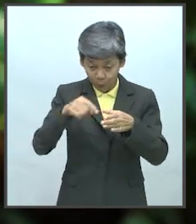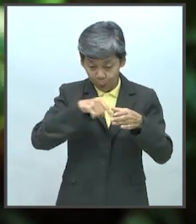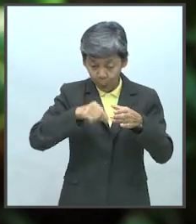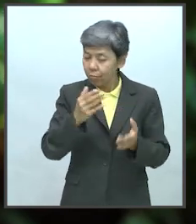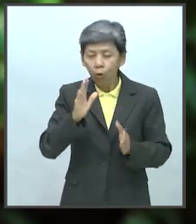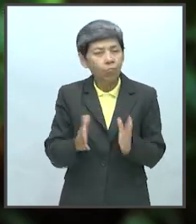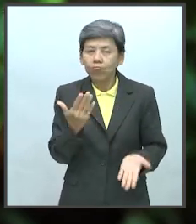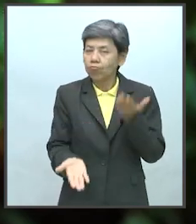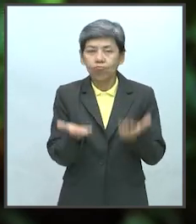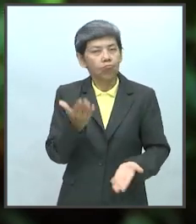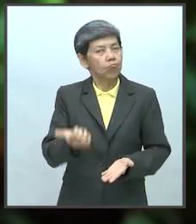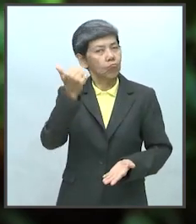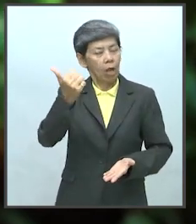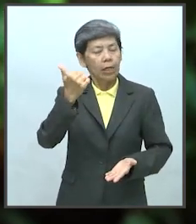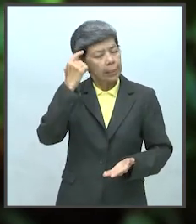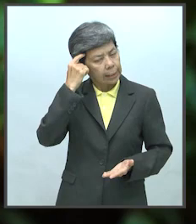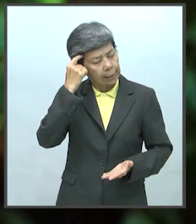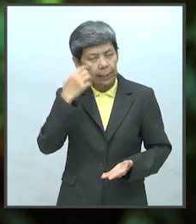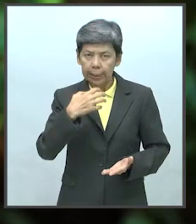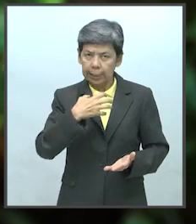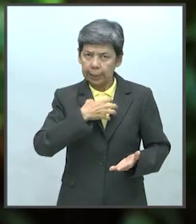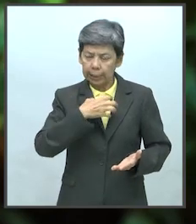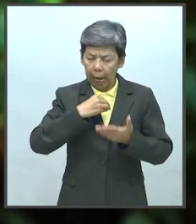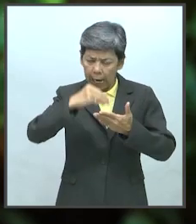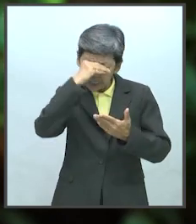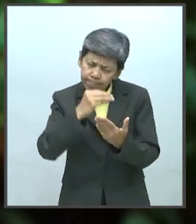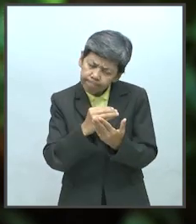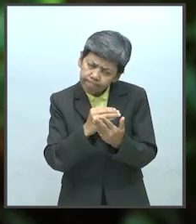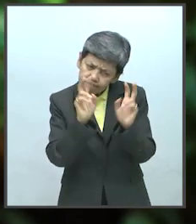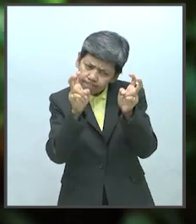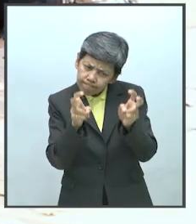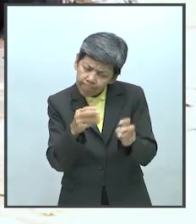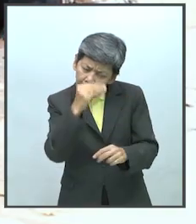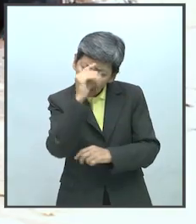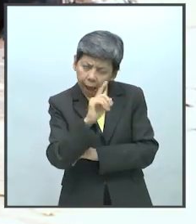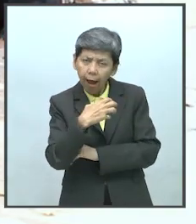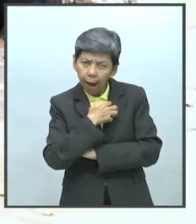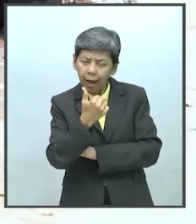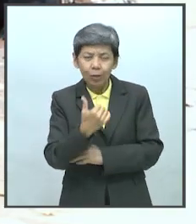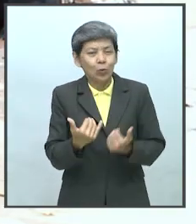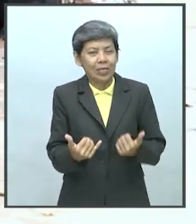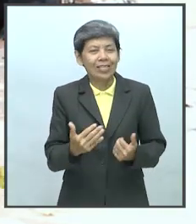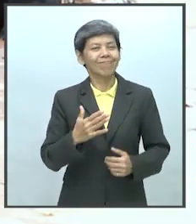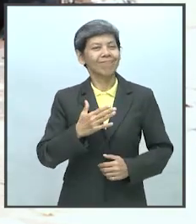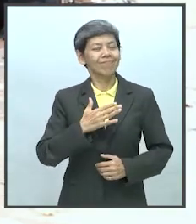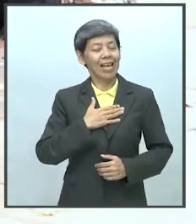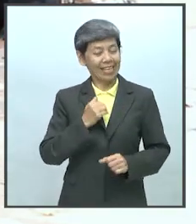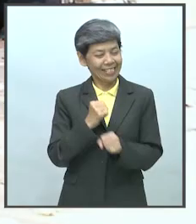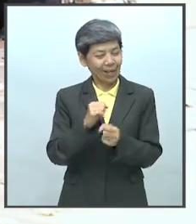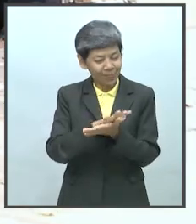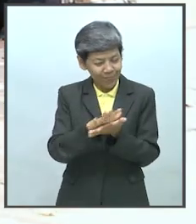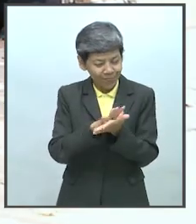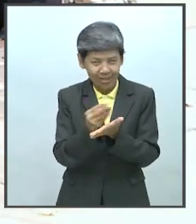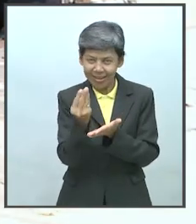านก็ได้ค่ะสามารถเลือกการเรียนได้ว่าเราอยากจะเรียนทำขนมอะไรแล้ววันนี้นะคะหญิงได้ไปทำบัวลอยทุเรียน